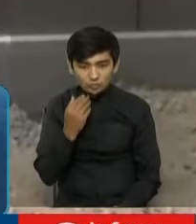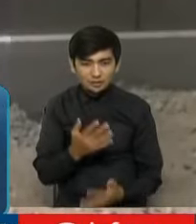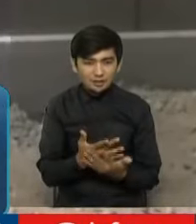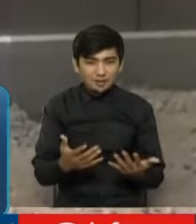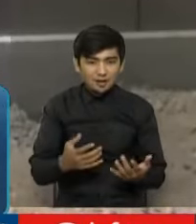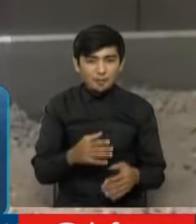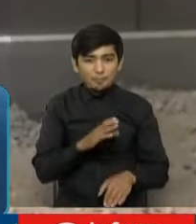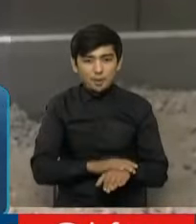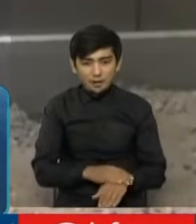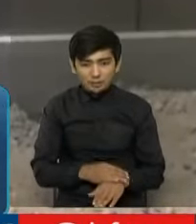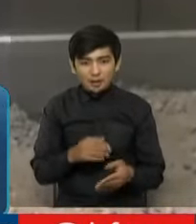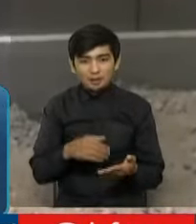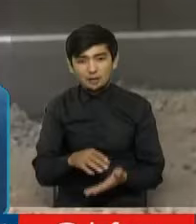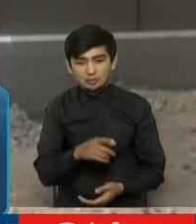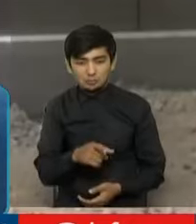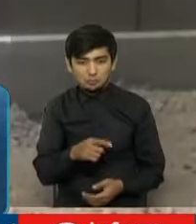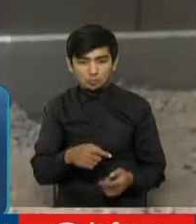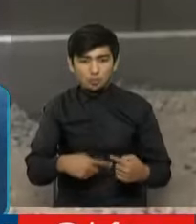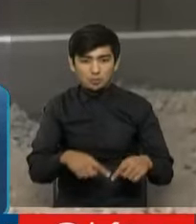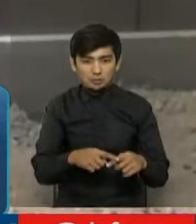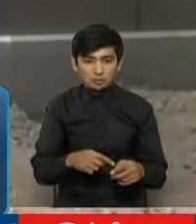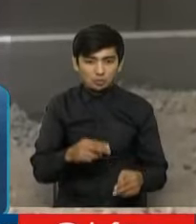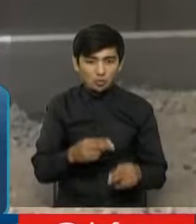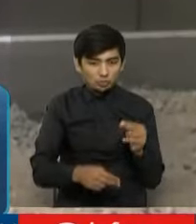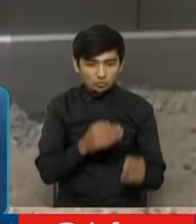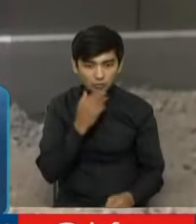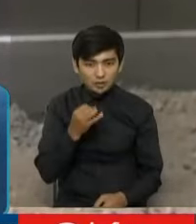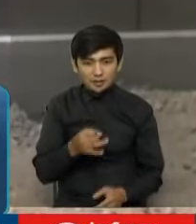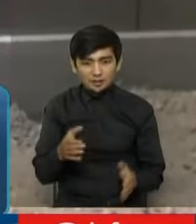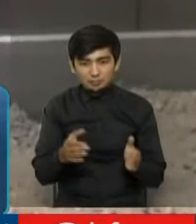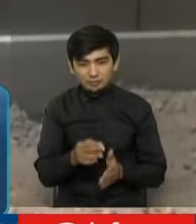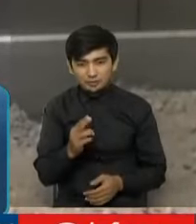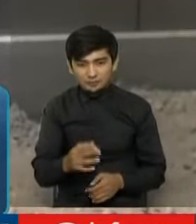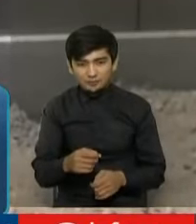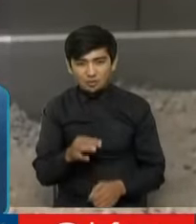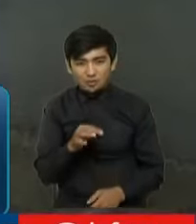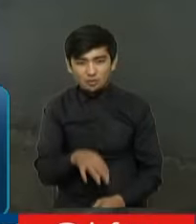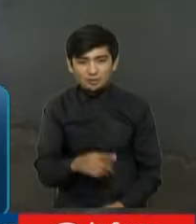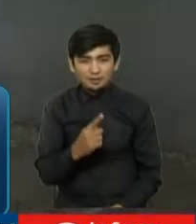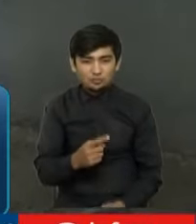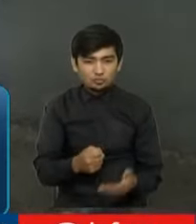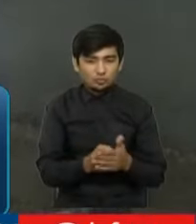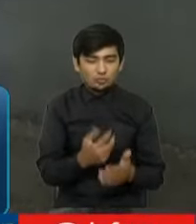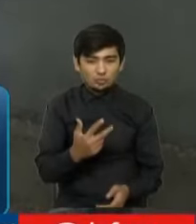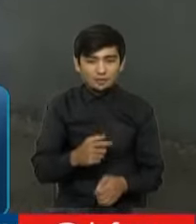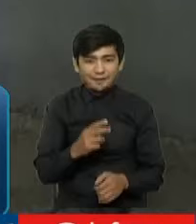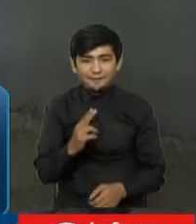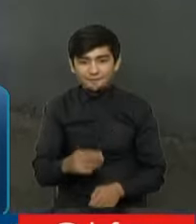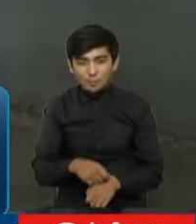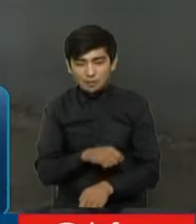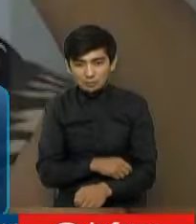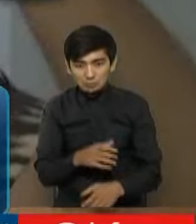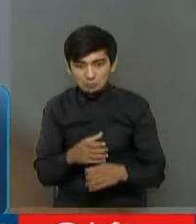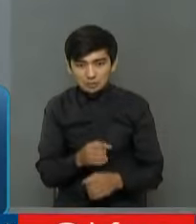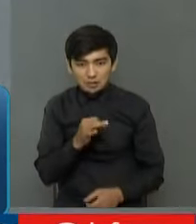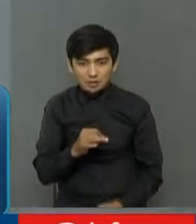объект не завершен. Плюс у нас идет, что в каждой квартире идет уменьшение площади, это от 1 до 3 квадратов. Не готовы и все необходимые